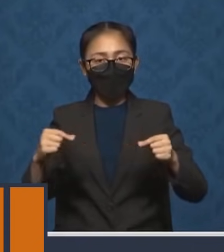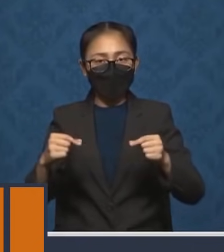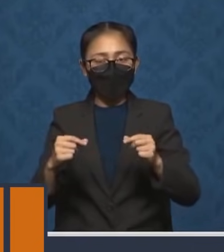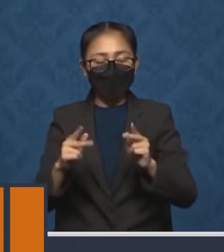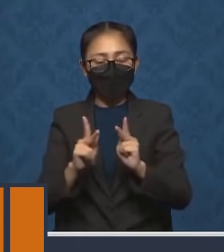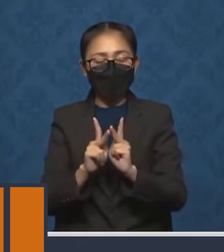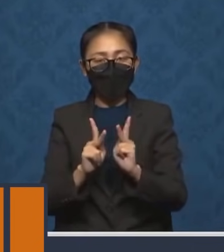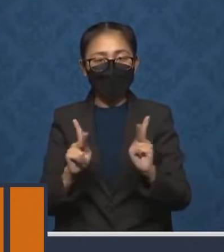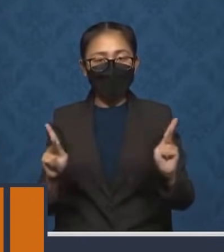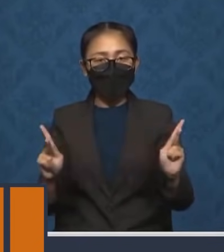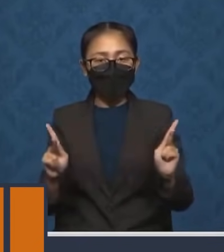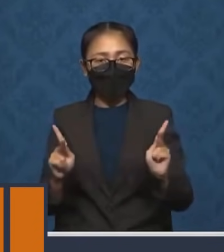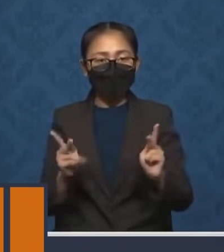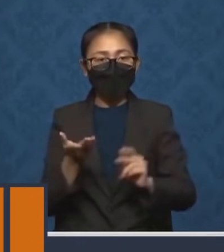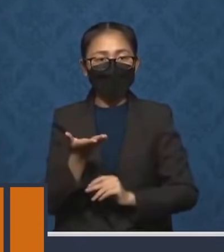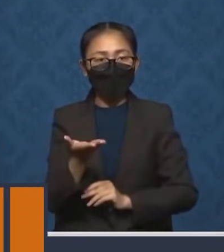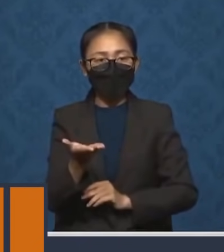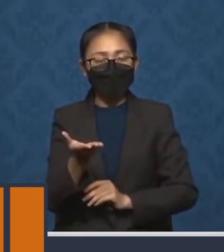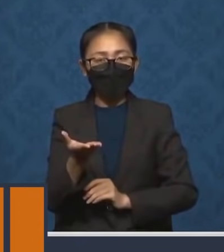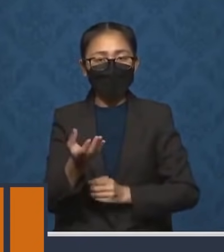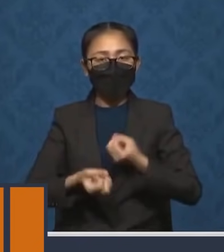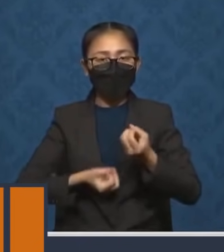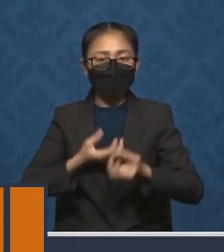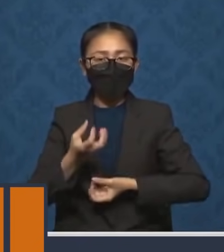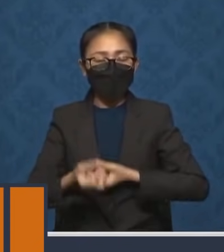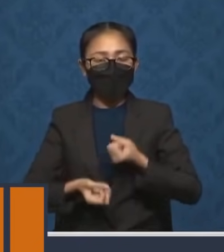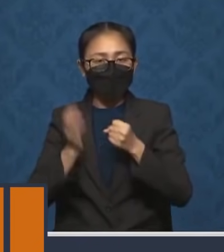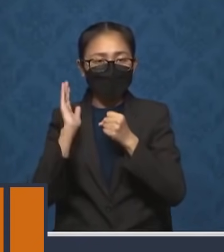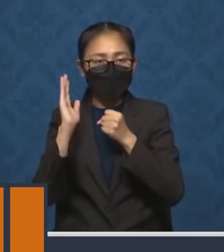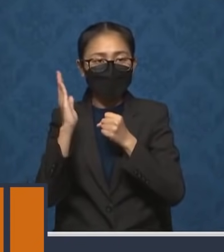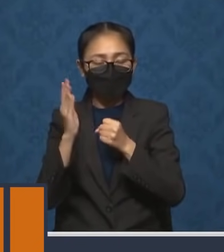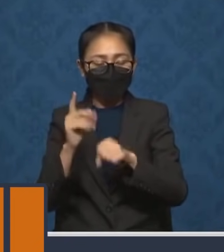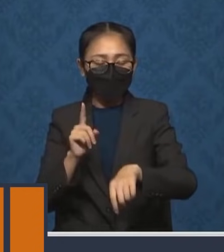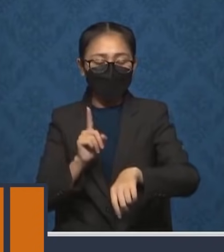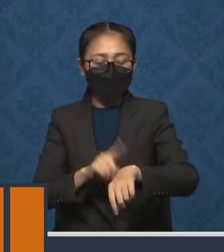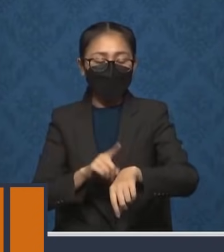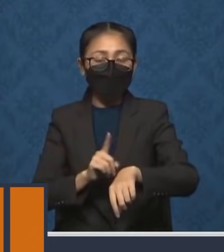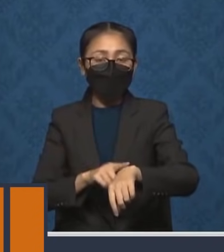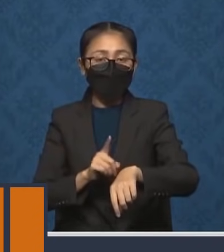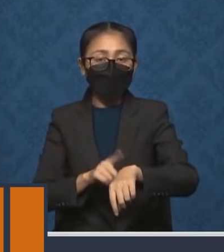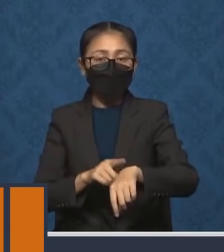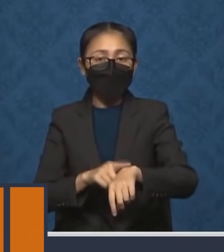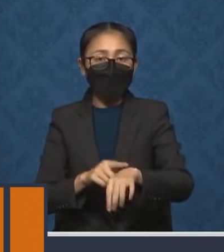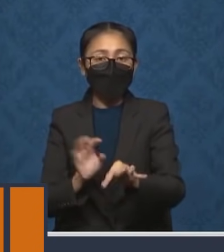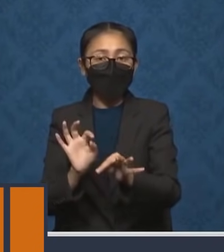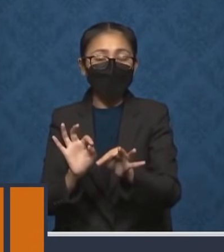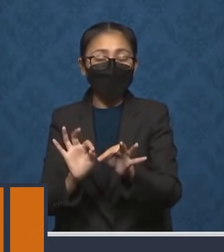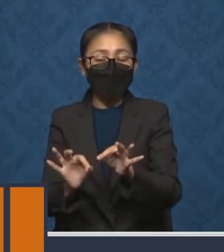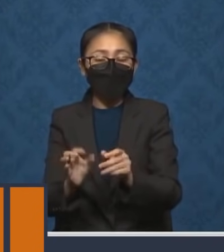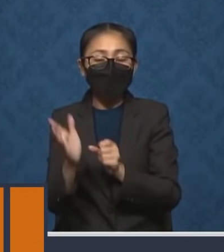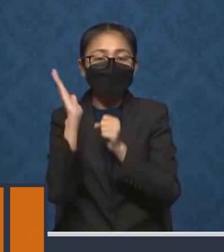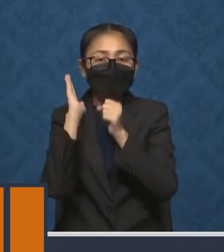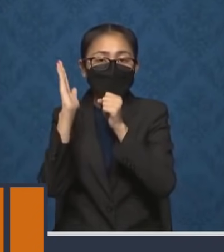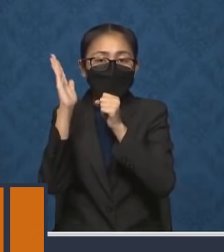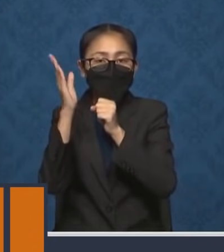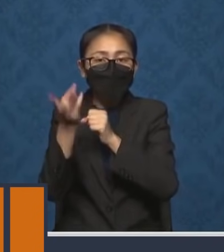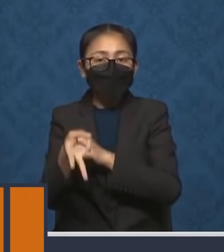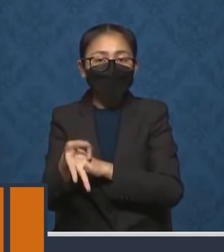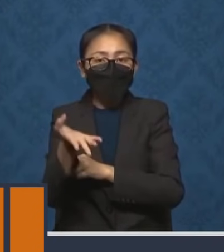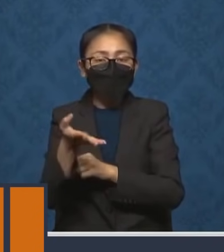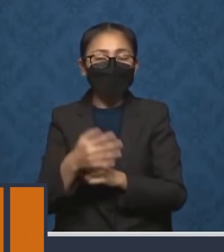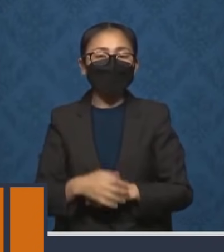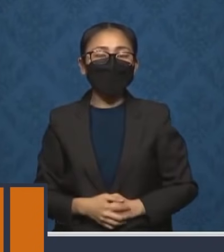ที่สงวนความเห็นครับท่านประธานครับผมประหยัดเวลาทำให้ทานครับผมอภิปรายสั้นๆนะครับ